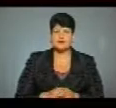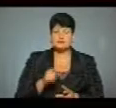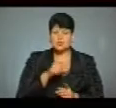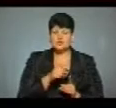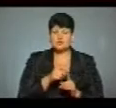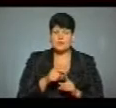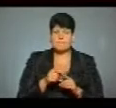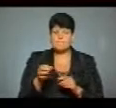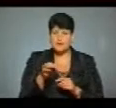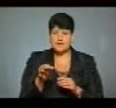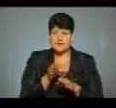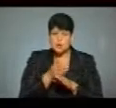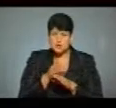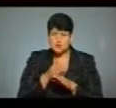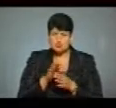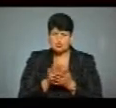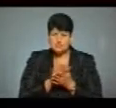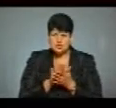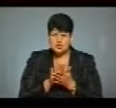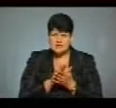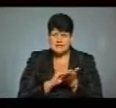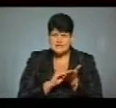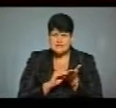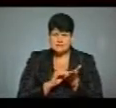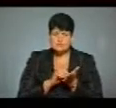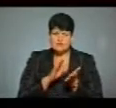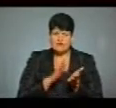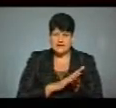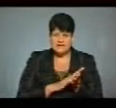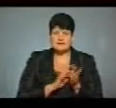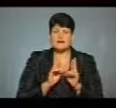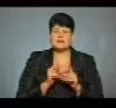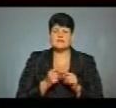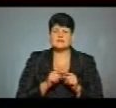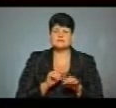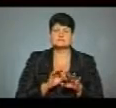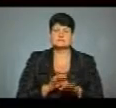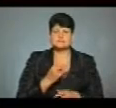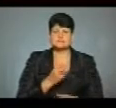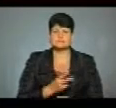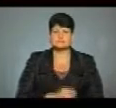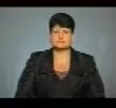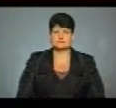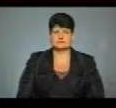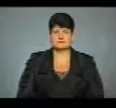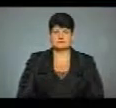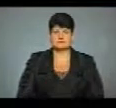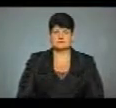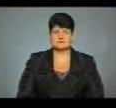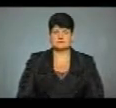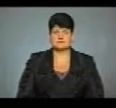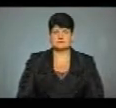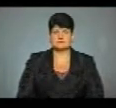словами, монети сортують, чистять і записують до реєстру. Як це відбувається, Світлана Лазорик бачила.